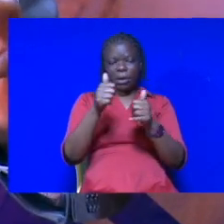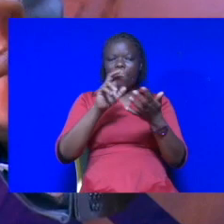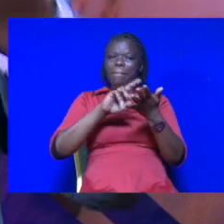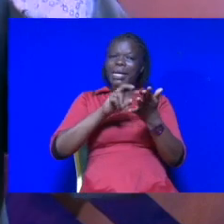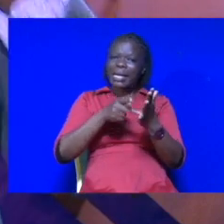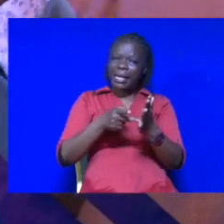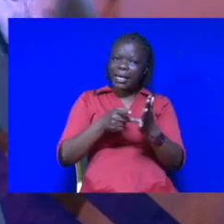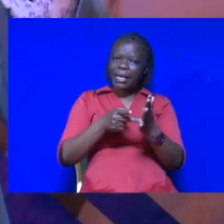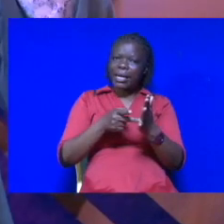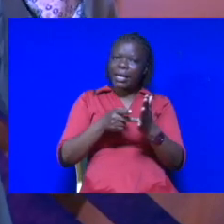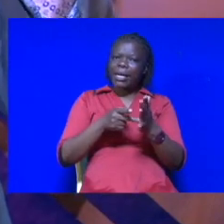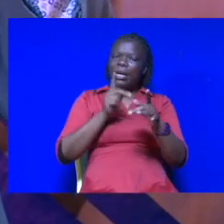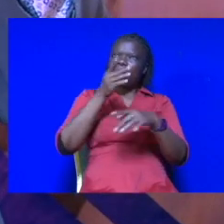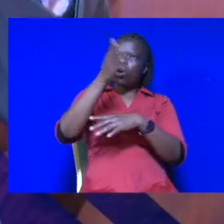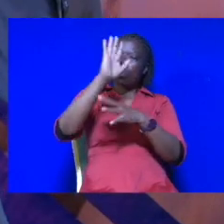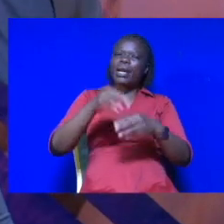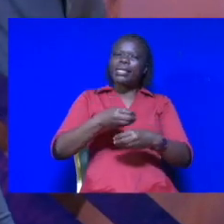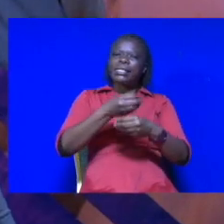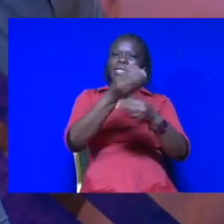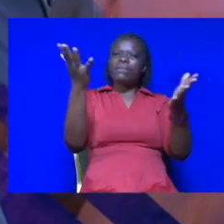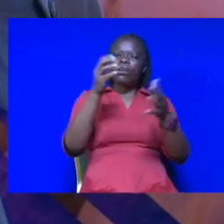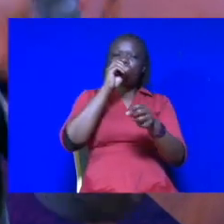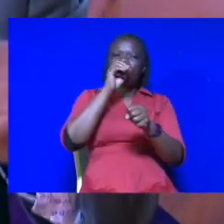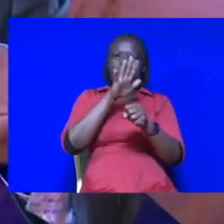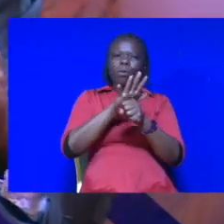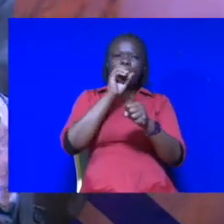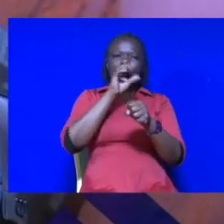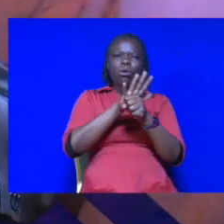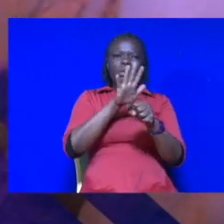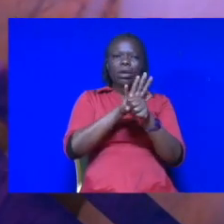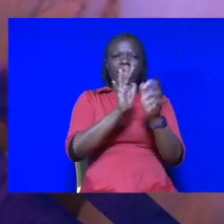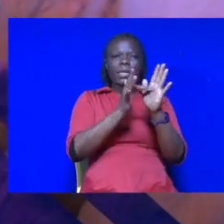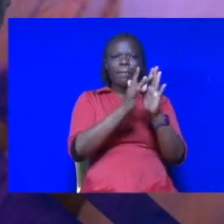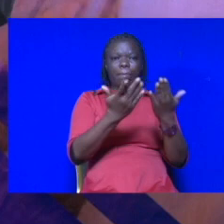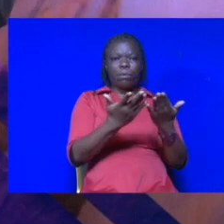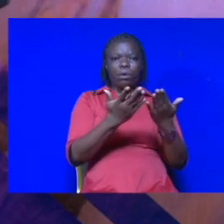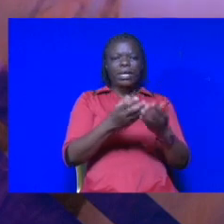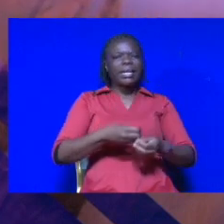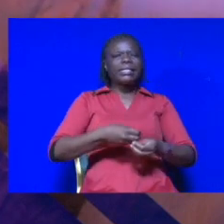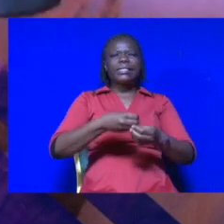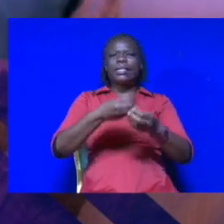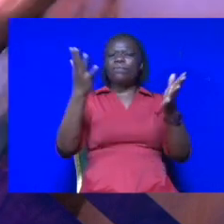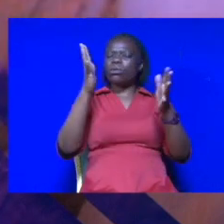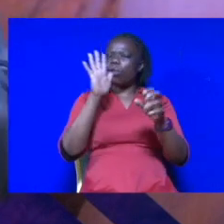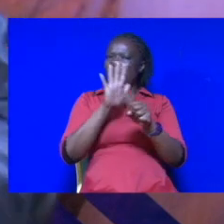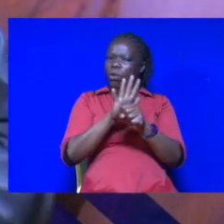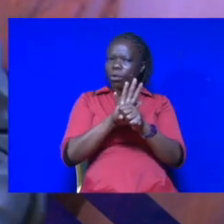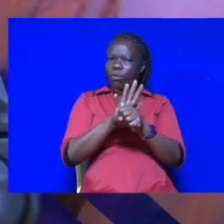kwamba Mungu ametupatia ahadi nyingi katika Biblia. Mungu ametoa ahadi nyingi